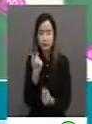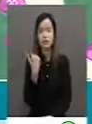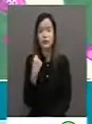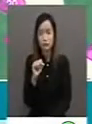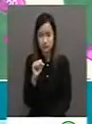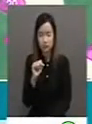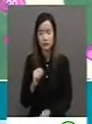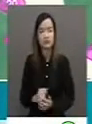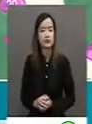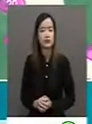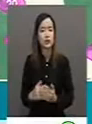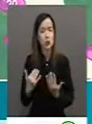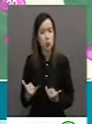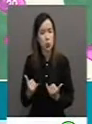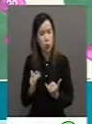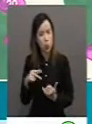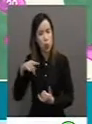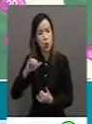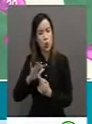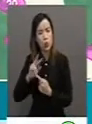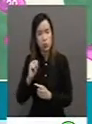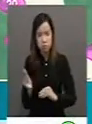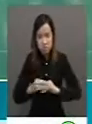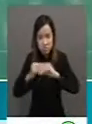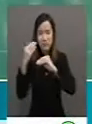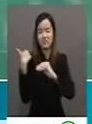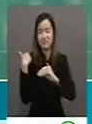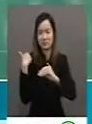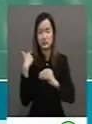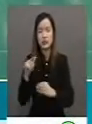ครับก็ถือว่ามีประชากรพยูนเพิ่มขึ้นนะครับก็เป็น